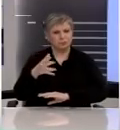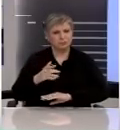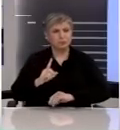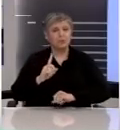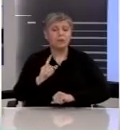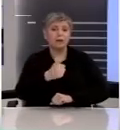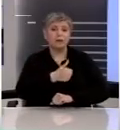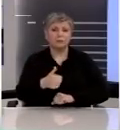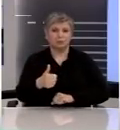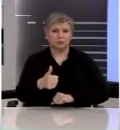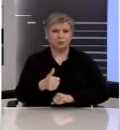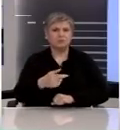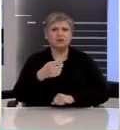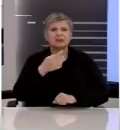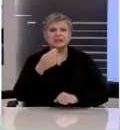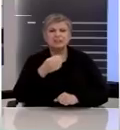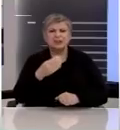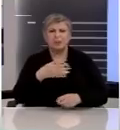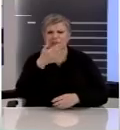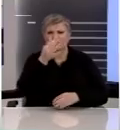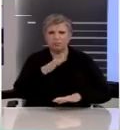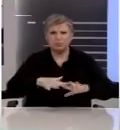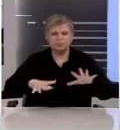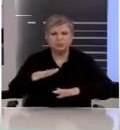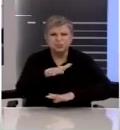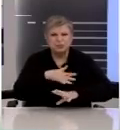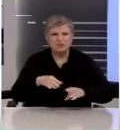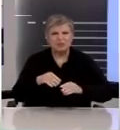Μιλήσατε για βούρκο και για λάσπη απευθυνόμενο σε μένα.